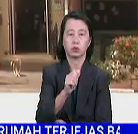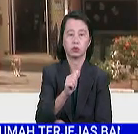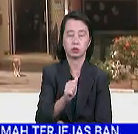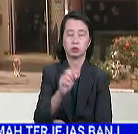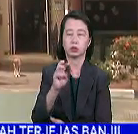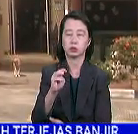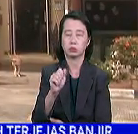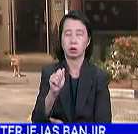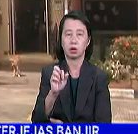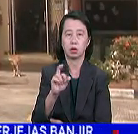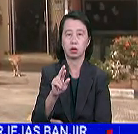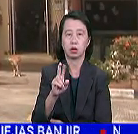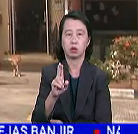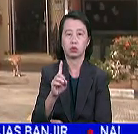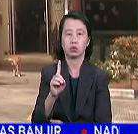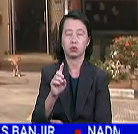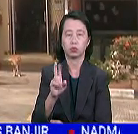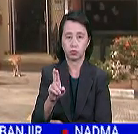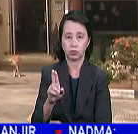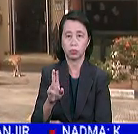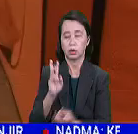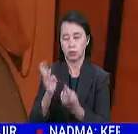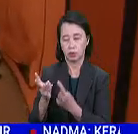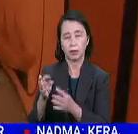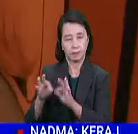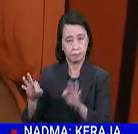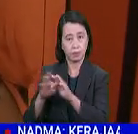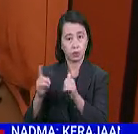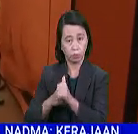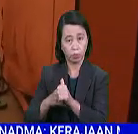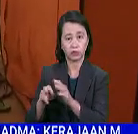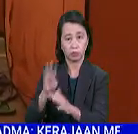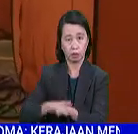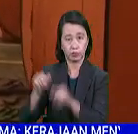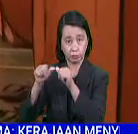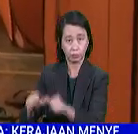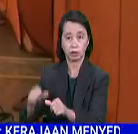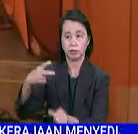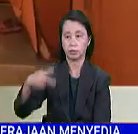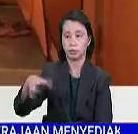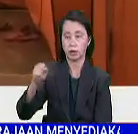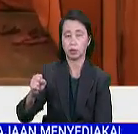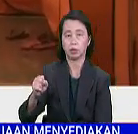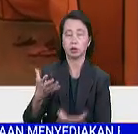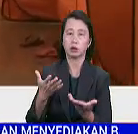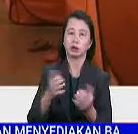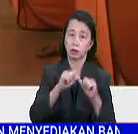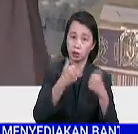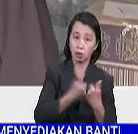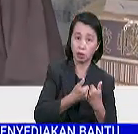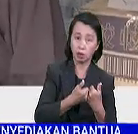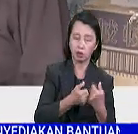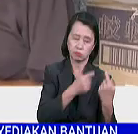merupakan keutamaan agar mereka mendapat primatan yang terbaik semasa mereka di pusat pemindahan sementara dan antara agency